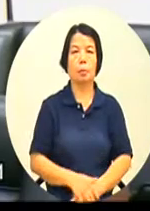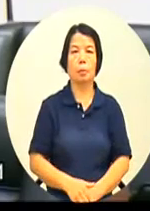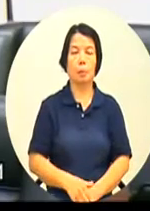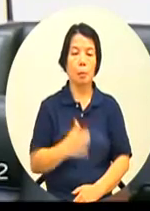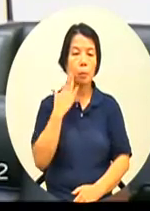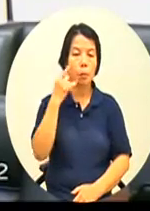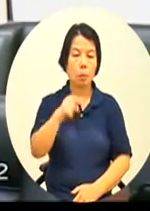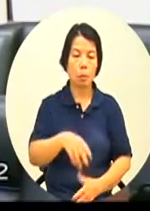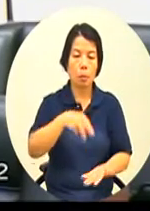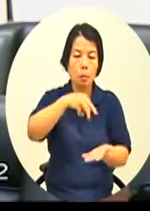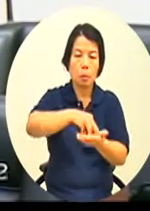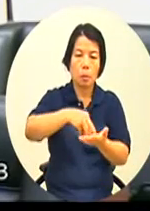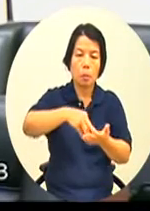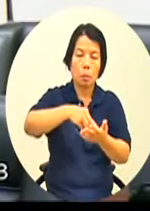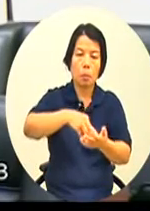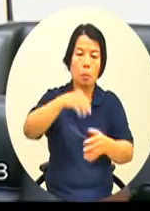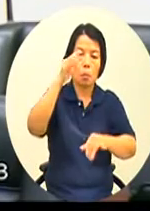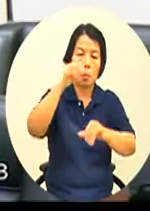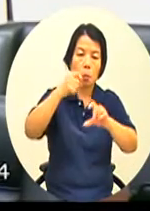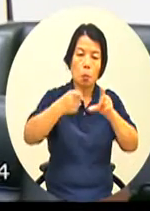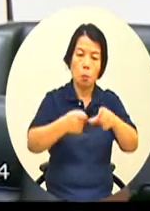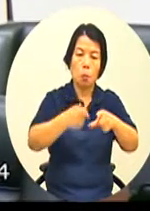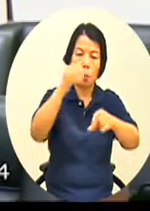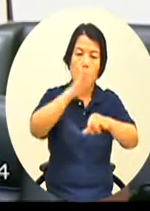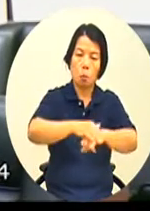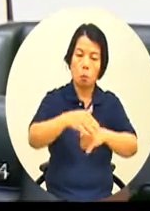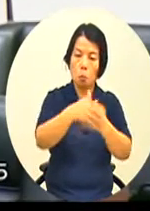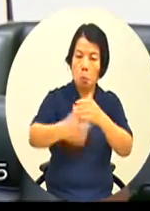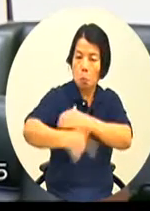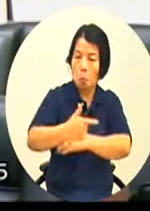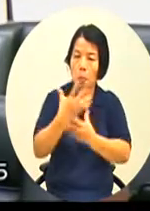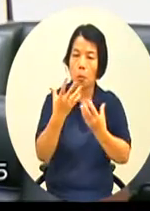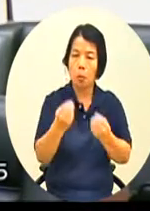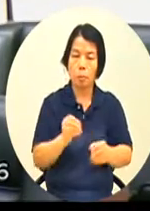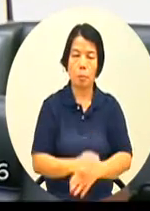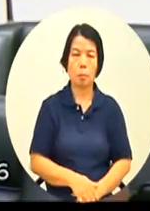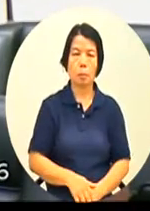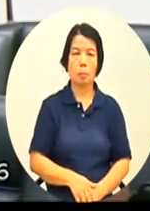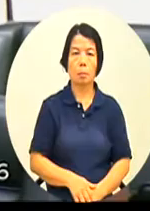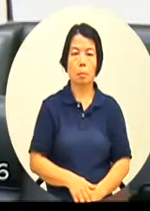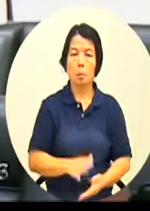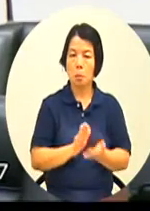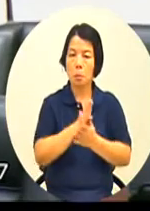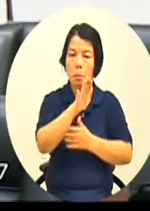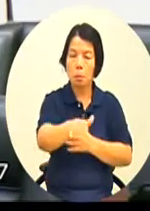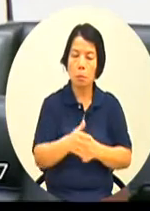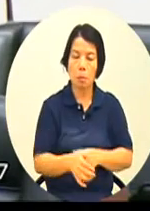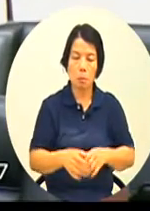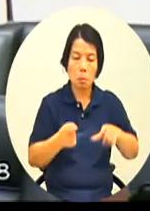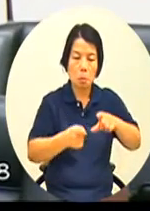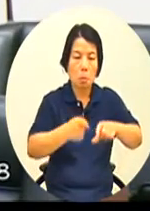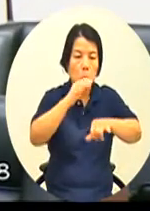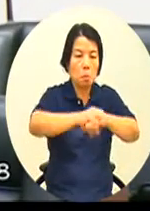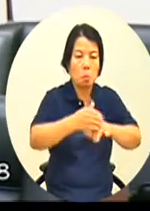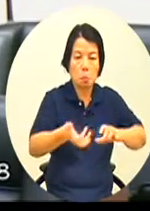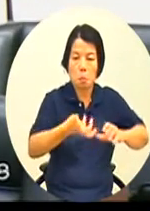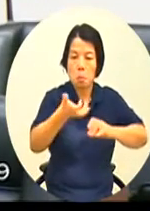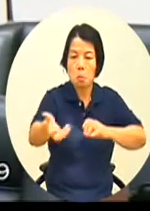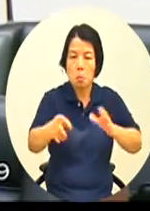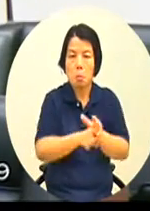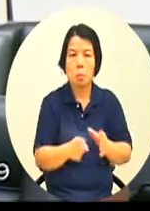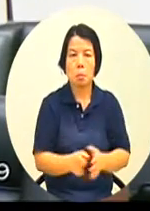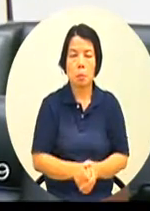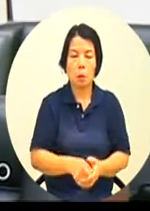富鼎金公墓的这个速度还不赶快加强的话，那包含后面这个公墓迁建之后，刚刚局长你说花